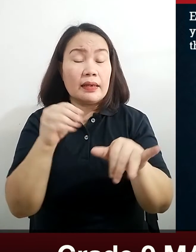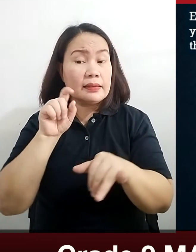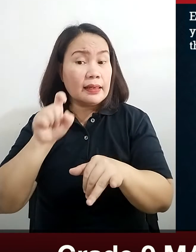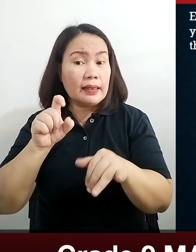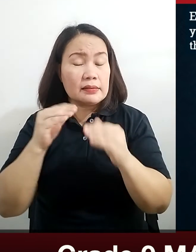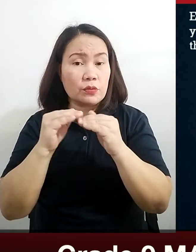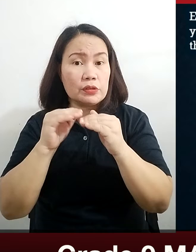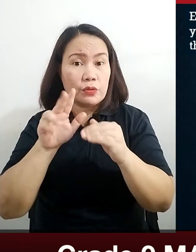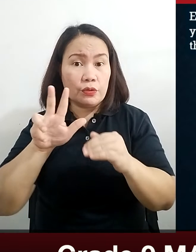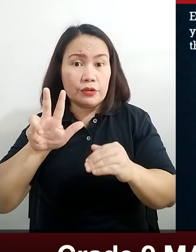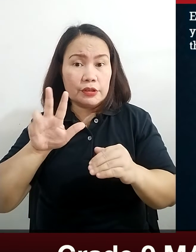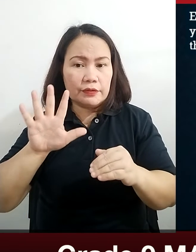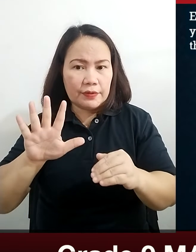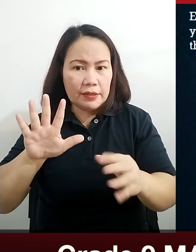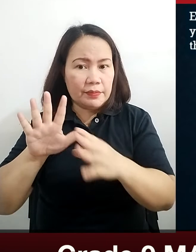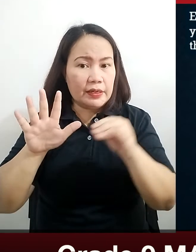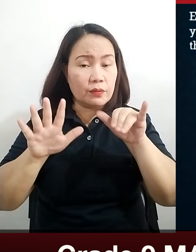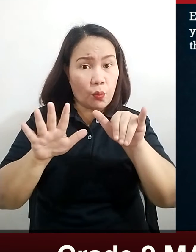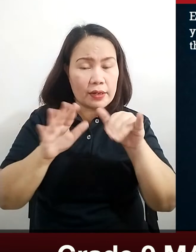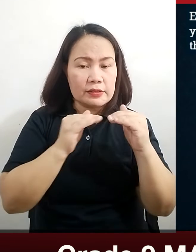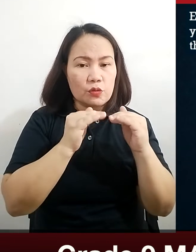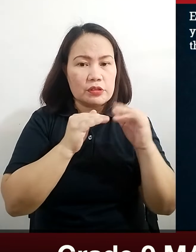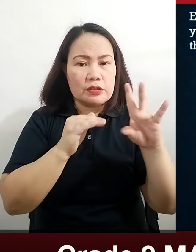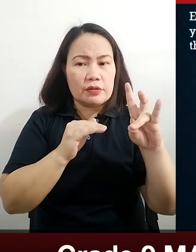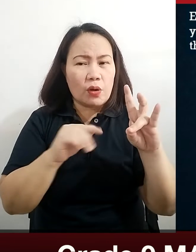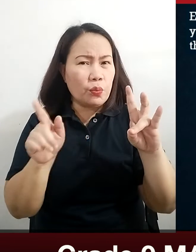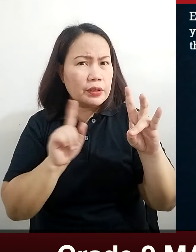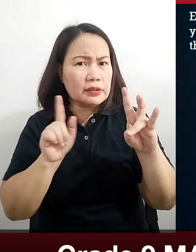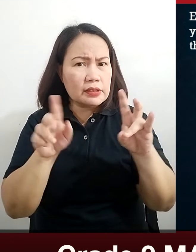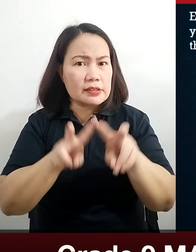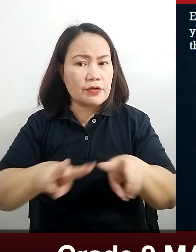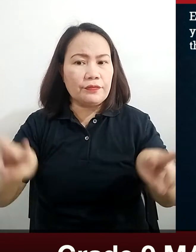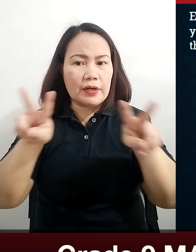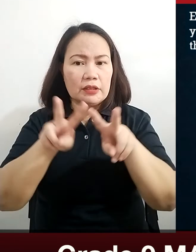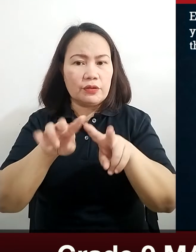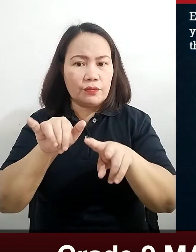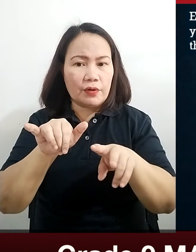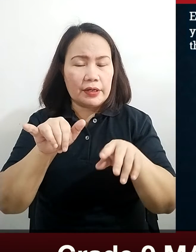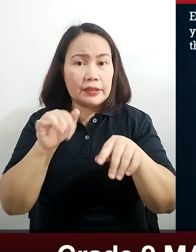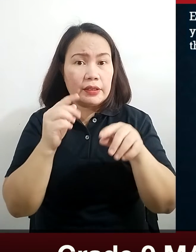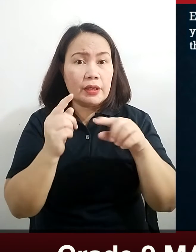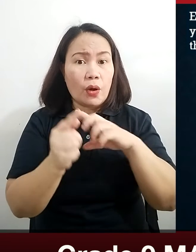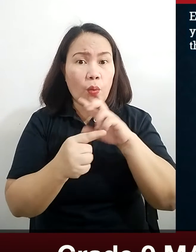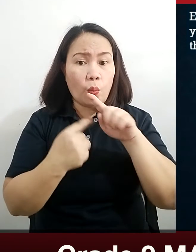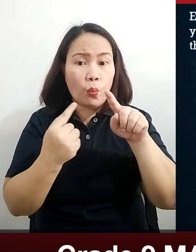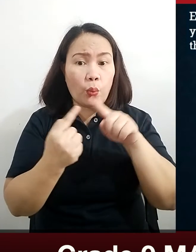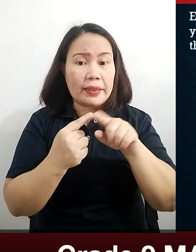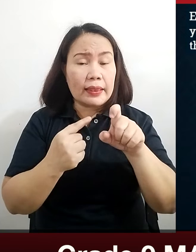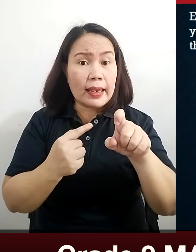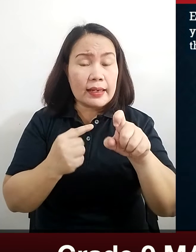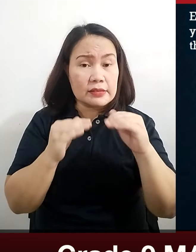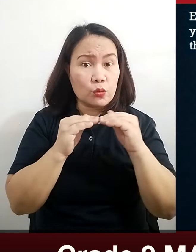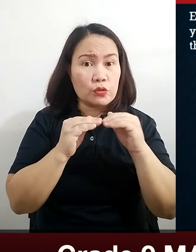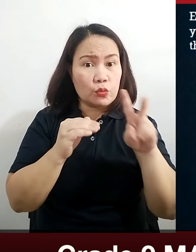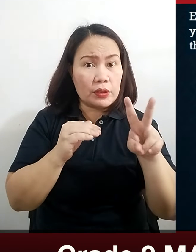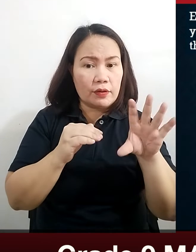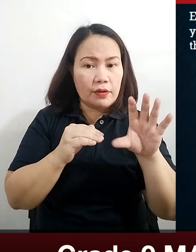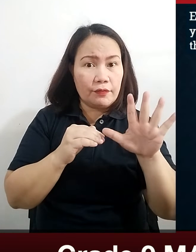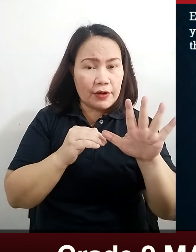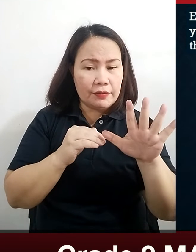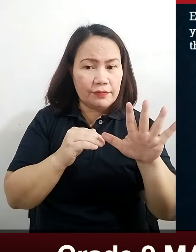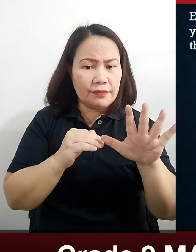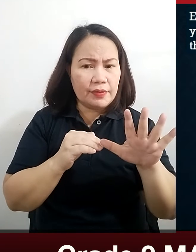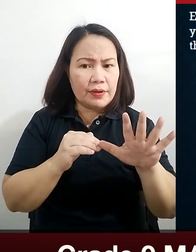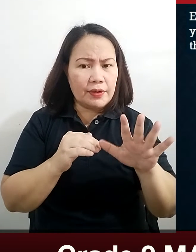when y is equal to 7, what is the value of y when x is equal to 25? So, through table of